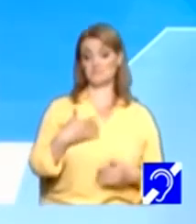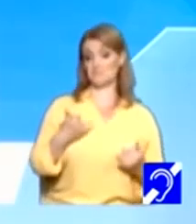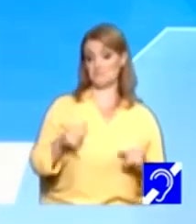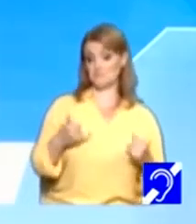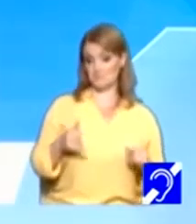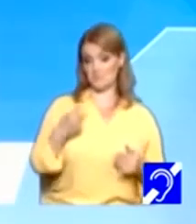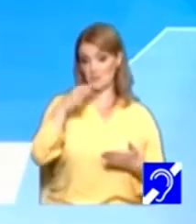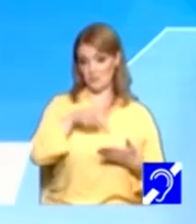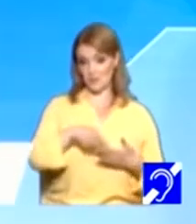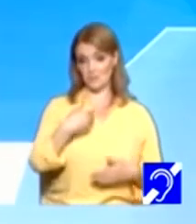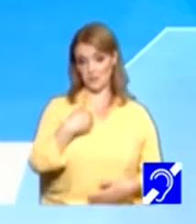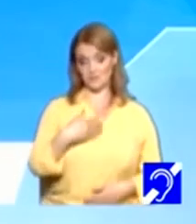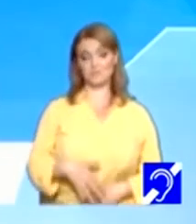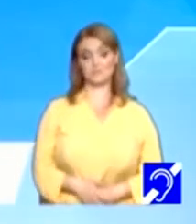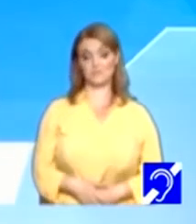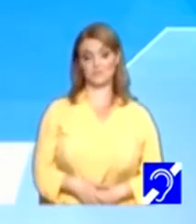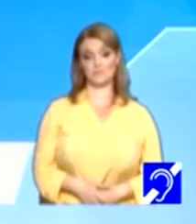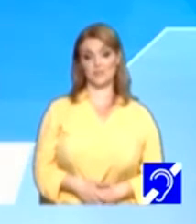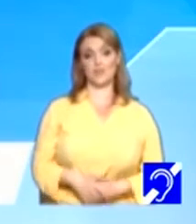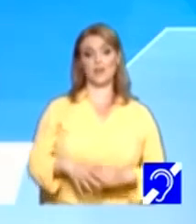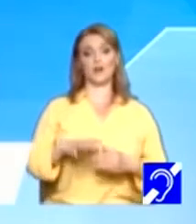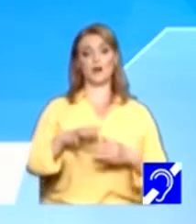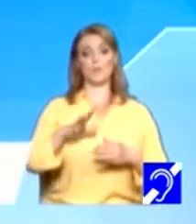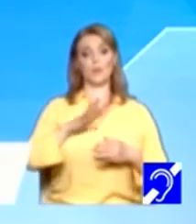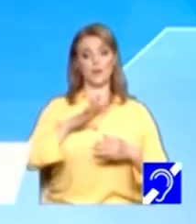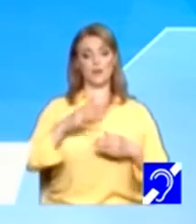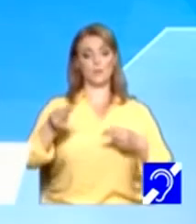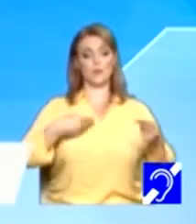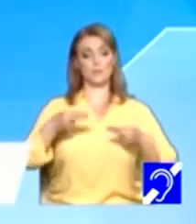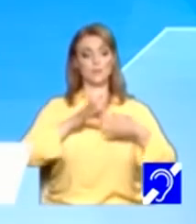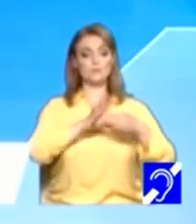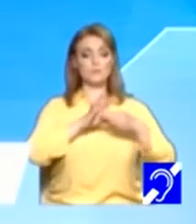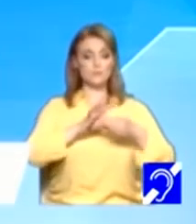iată, sigur că Parteneriatul pentru Pace a fost